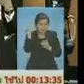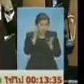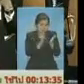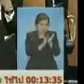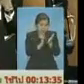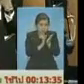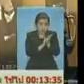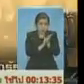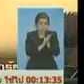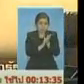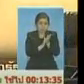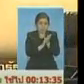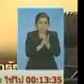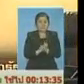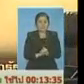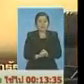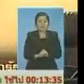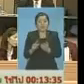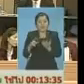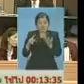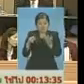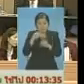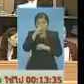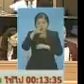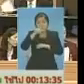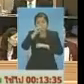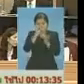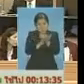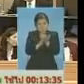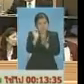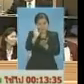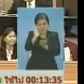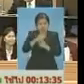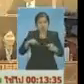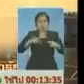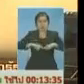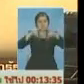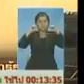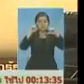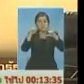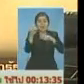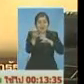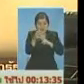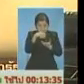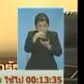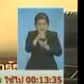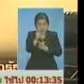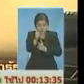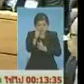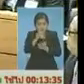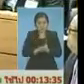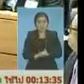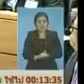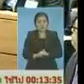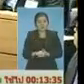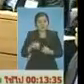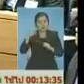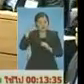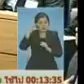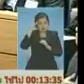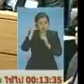อบใน ท่านเอาเฉพาะประเด็นที่ท่านเสียหายครับไม่ต้องชื่นชมกันแล้วครับเพราะท่านใช้เวลาเกิน ตอนวันนี้ครับโวหารอย่างเดียวครับคือพูดจาก